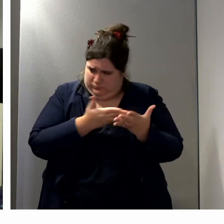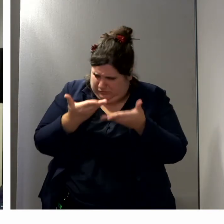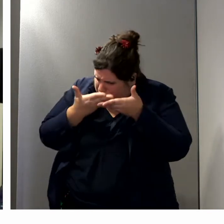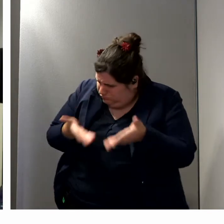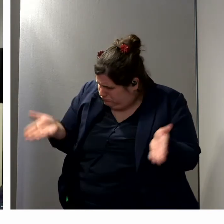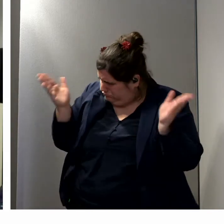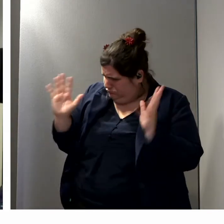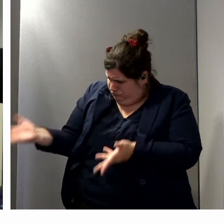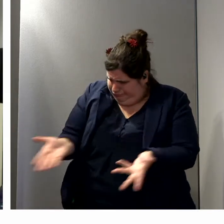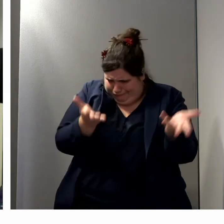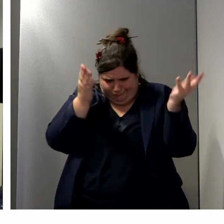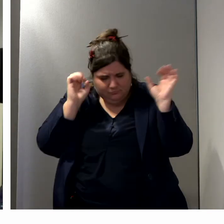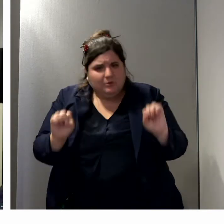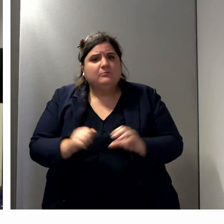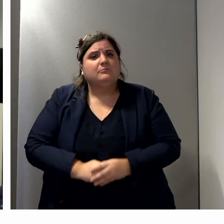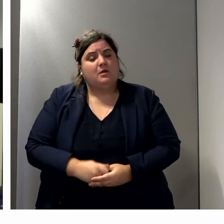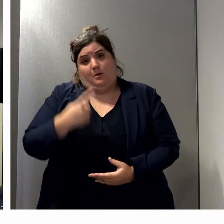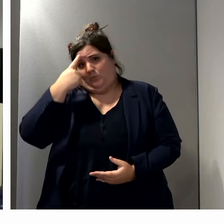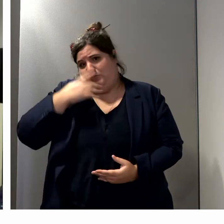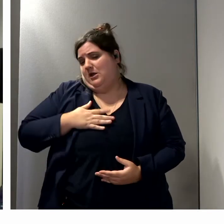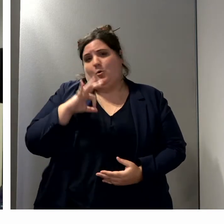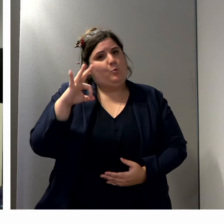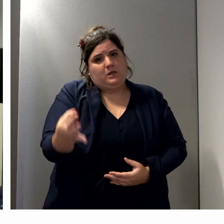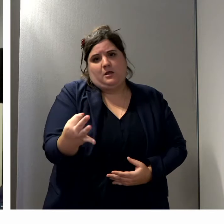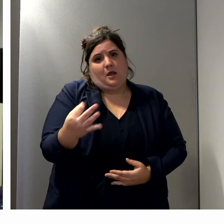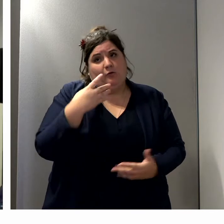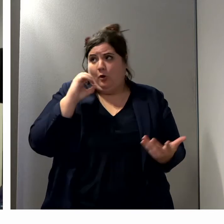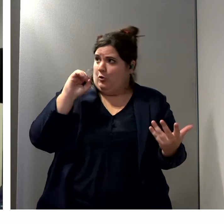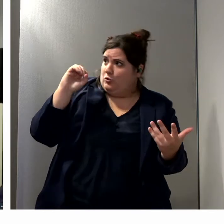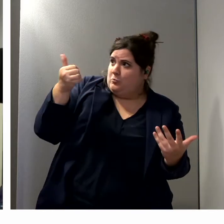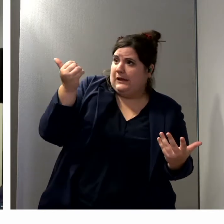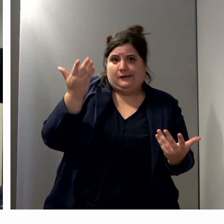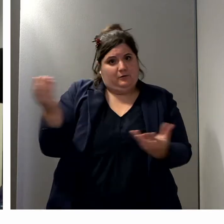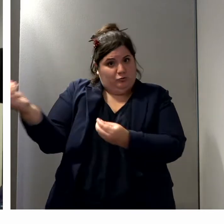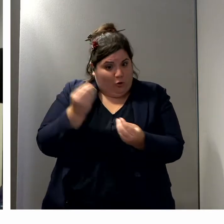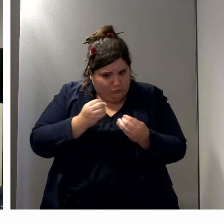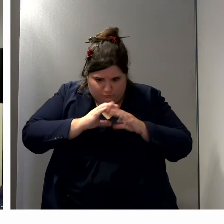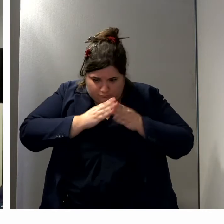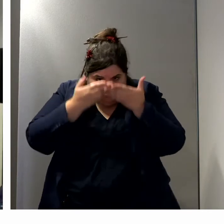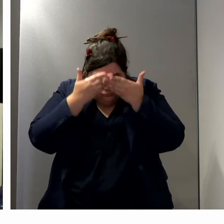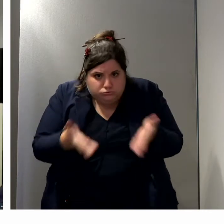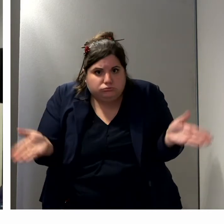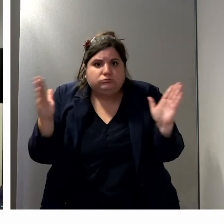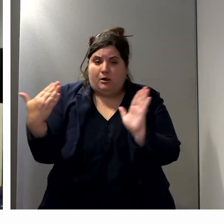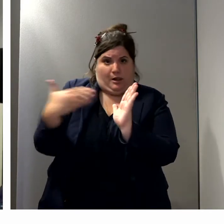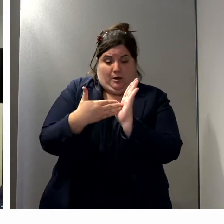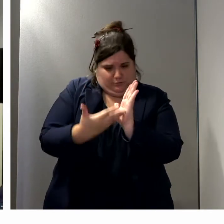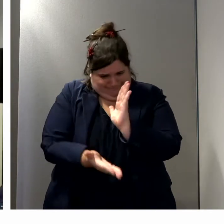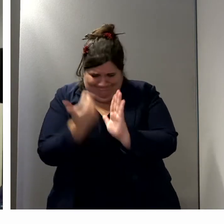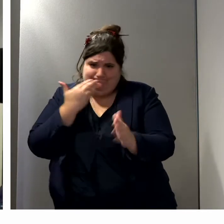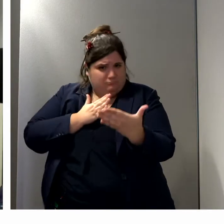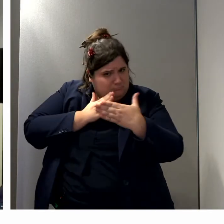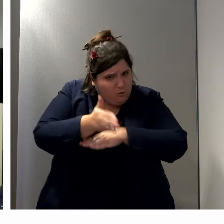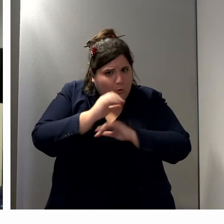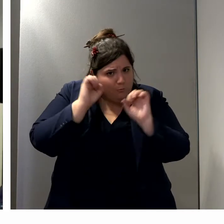Et aujourd'hui, je pense que les activités digitales ont montré qu'on peut ouvrir les possibles et répondre pour partie